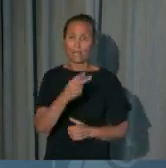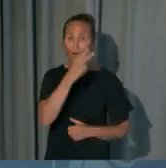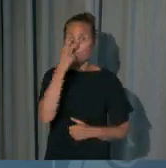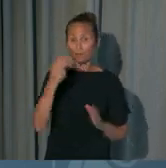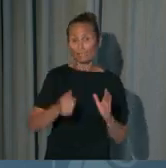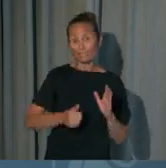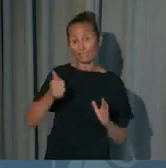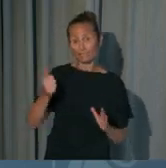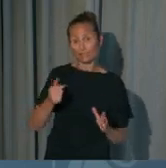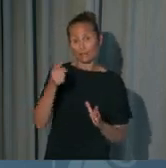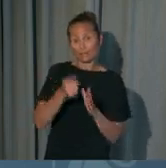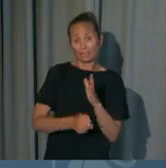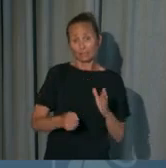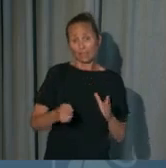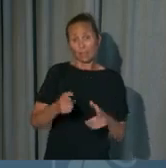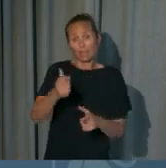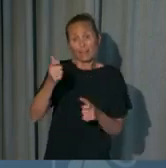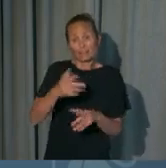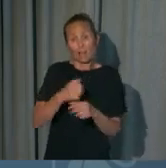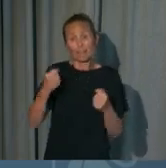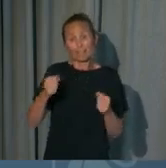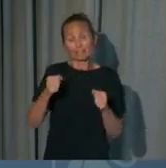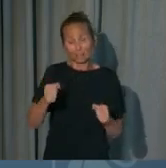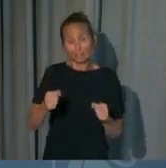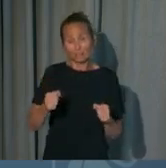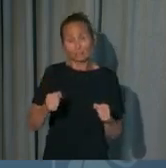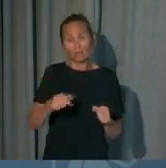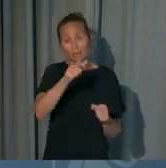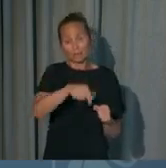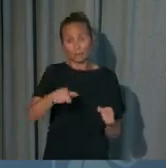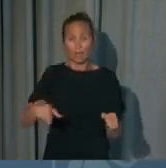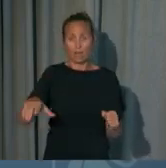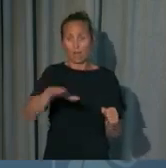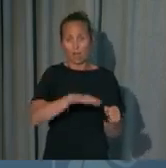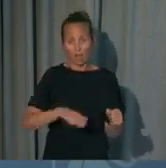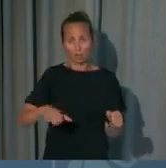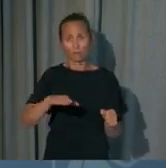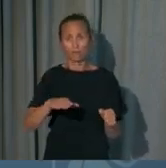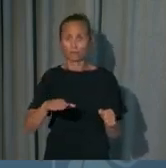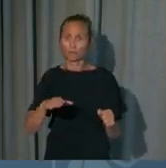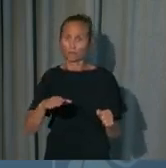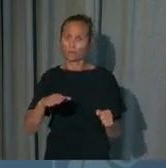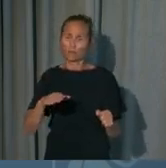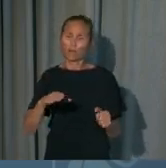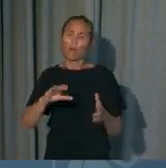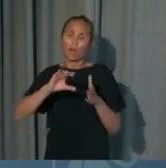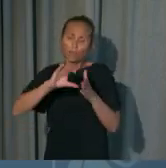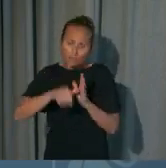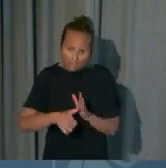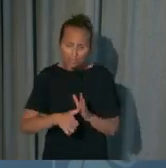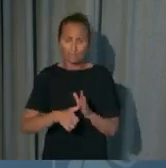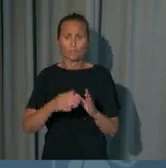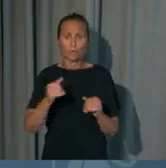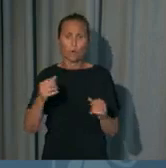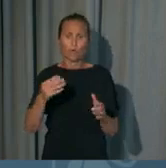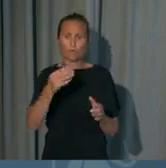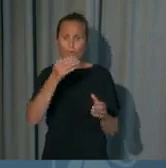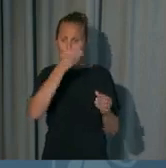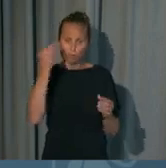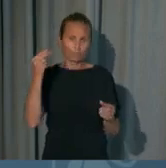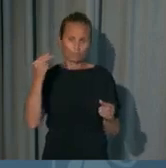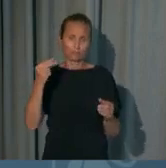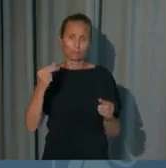Politidirektøren har besluttet midlertidig bevæpning av innsatspersonell i hele landet, og jeg har blitt forsikret om at politiet setter inn